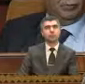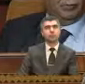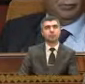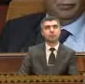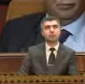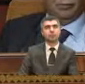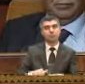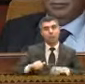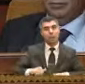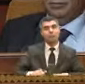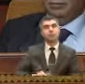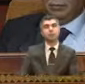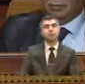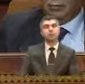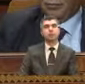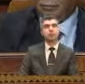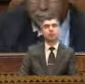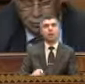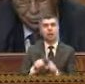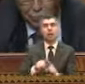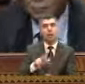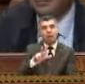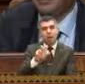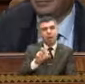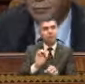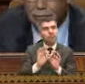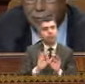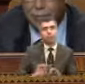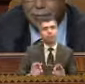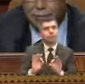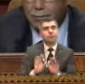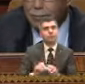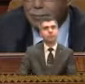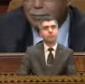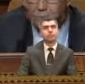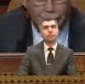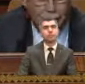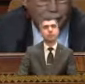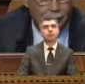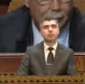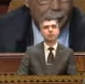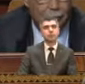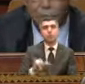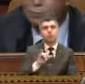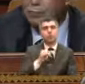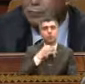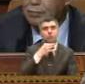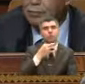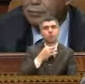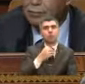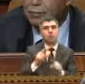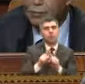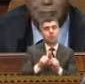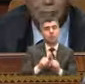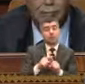السيد الوزير، في الصراحه ما عرفتش على اي تحسين ممكن نتكلموا.